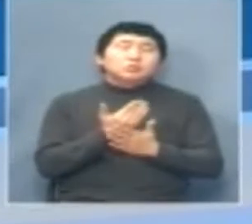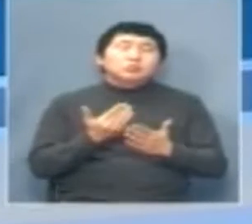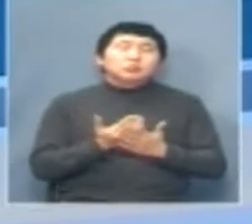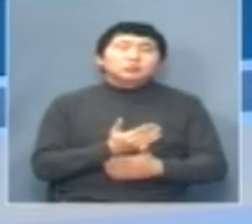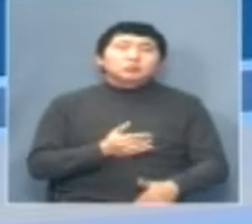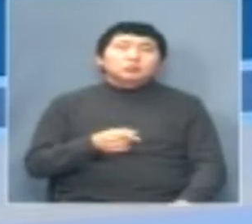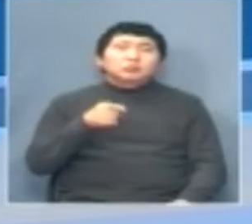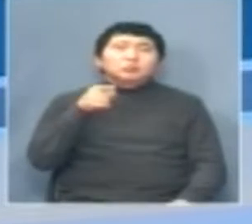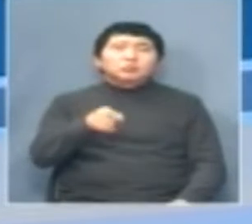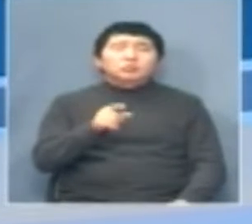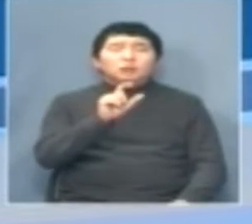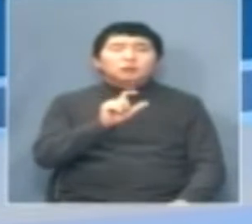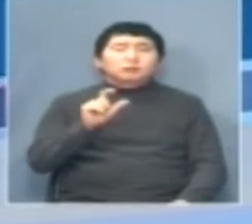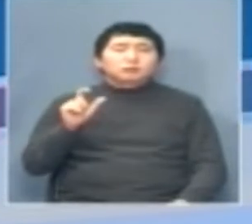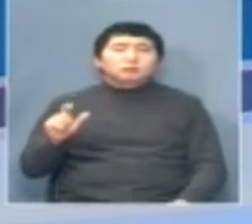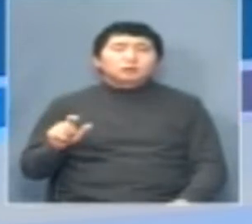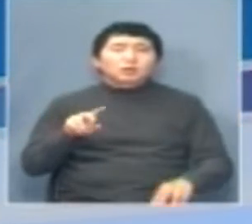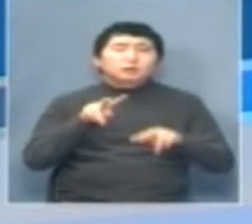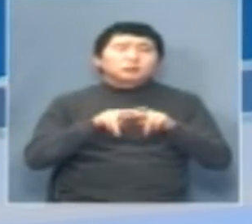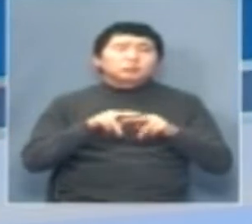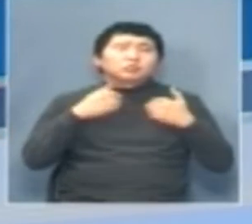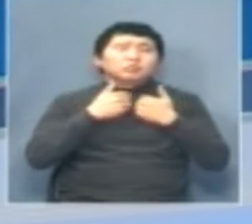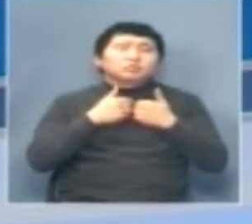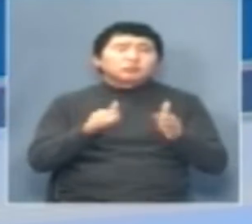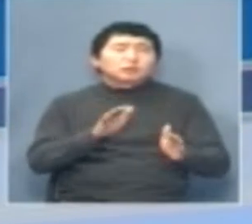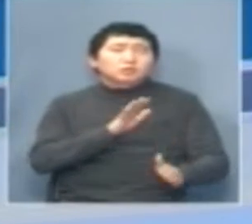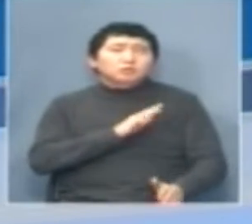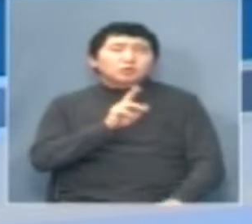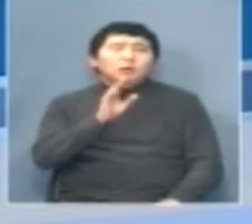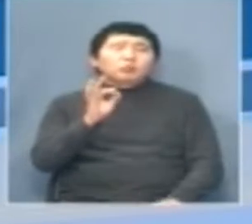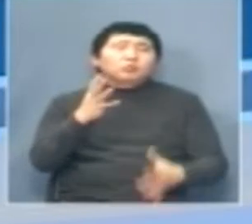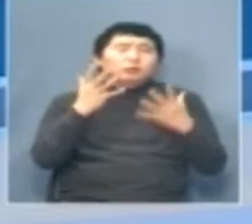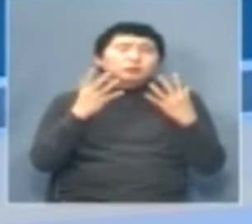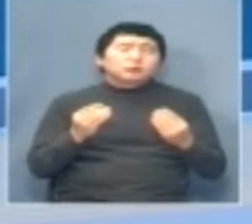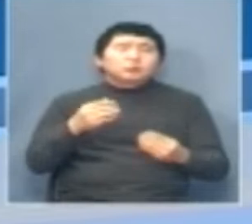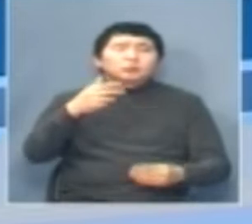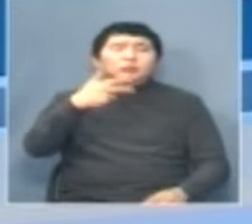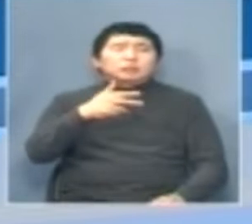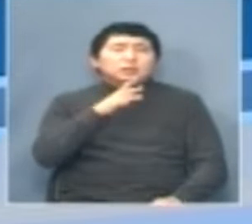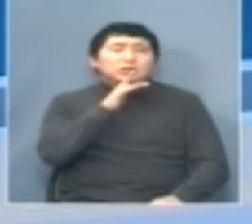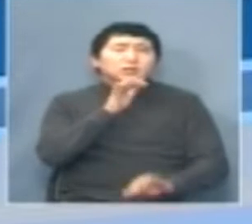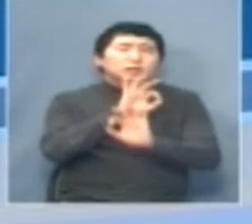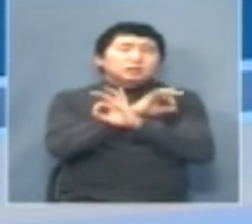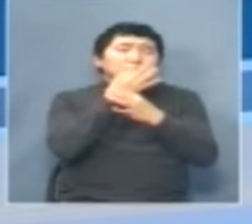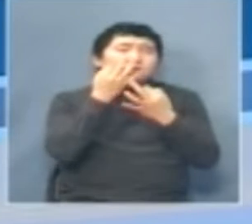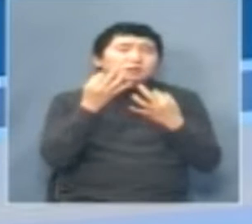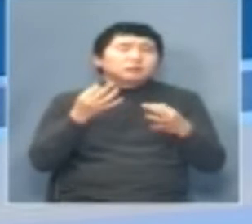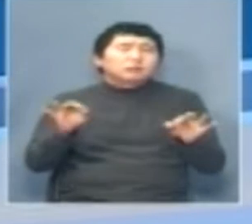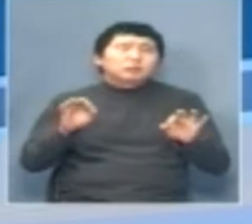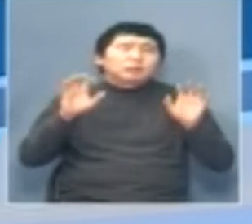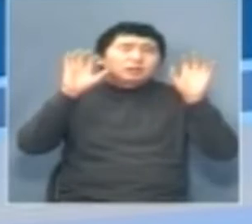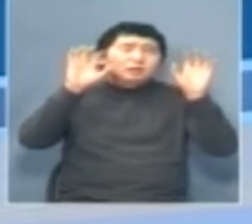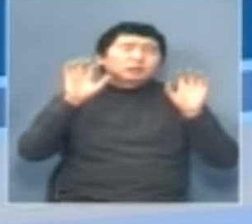1000 адам бостандыққа шығады. Депутаттар тәуелсіздіктің 30 жылдығына орай рақымшылық жариялау туралы заң жобасын мақұлдады. Жалпы